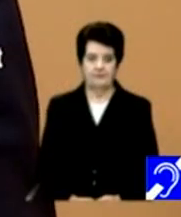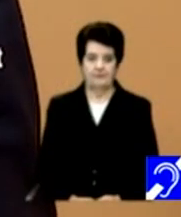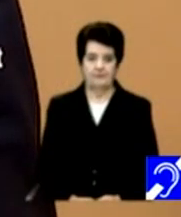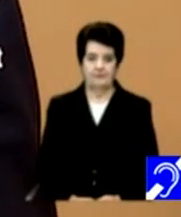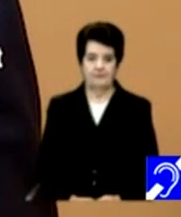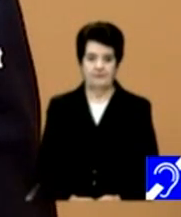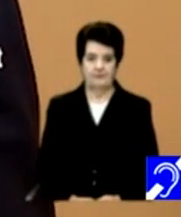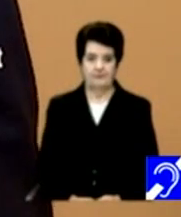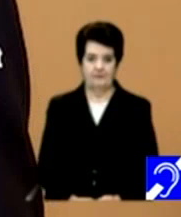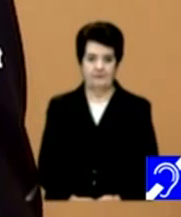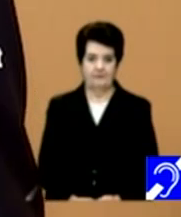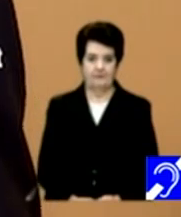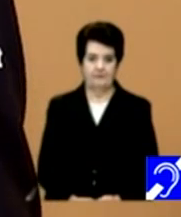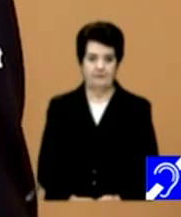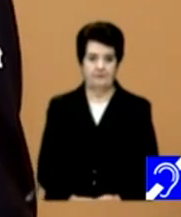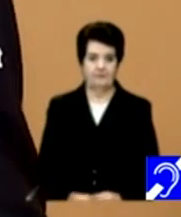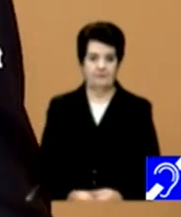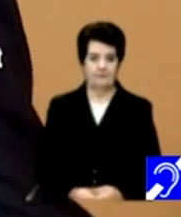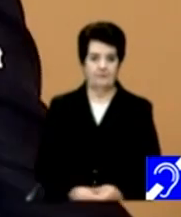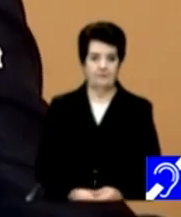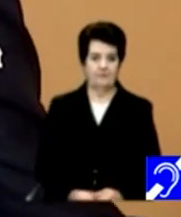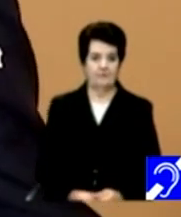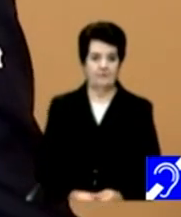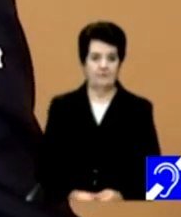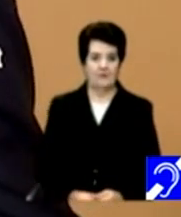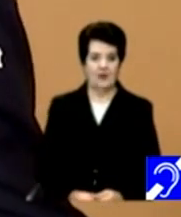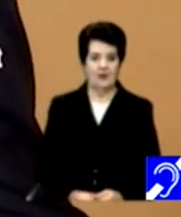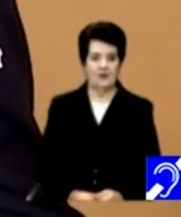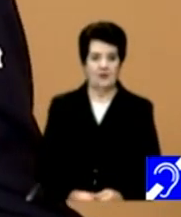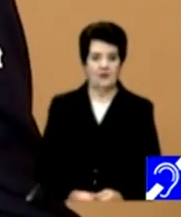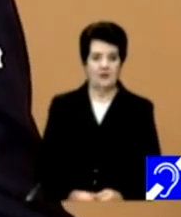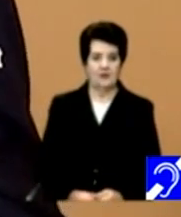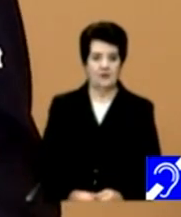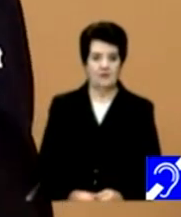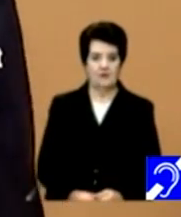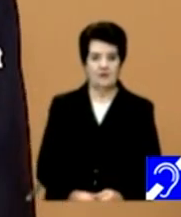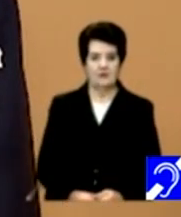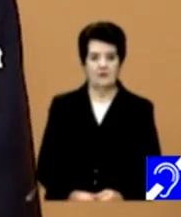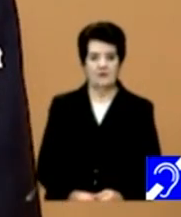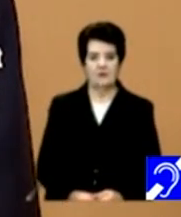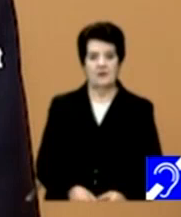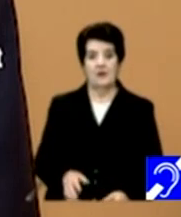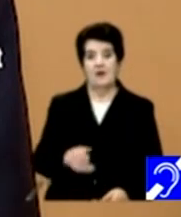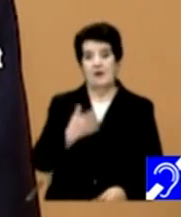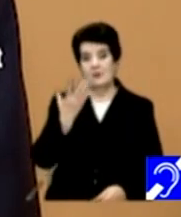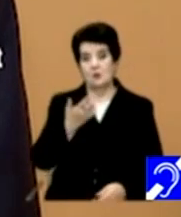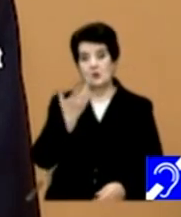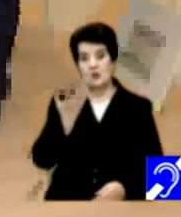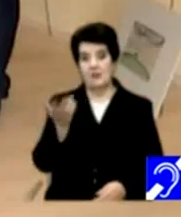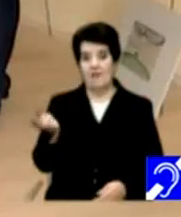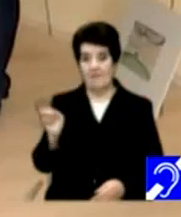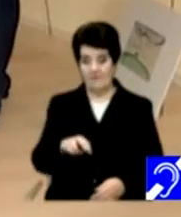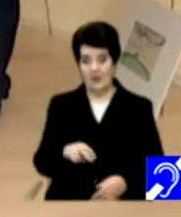And that's I think the most important part. If you're coming from another country, you don't know your way around. That's very